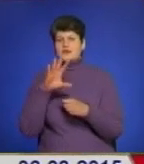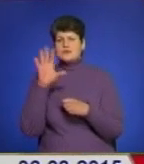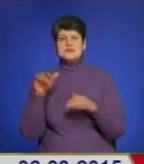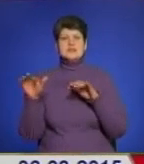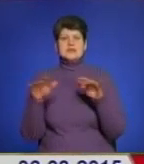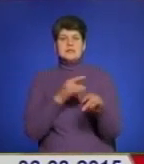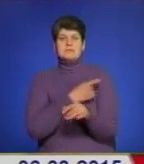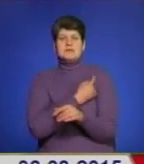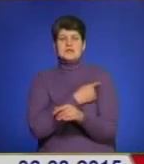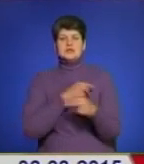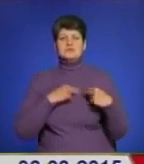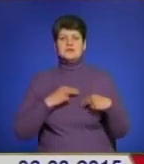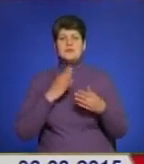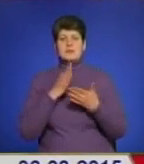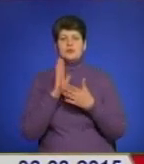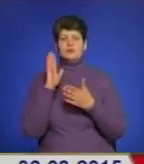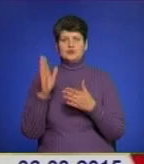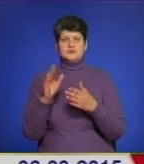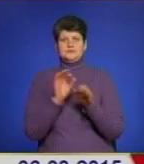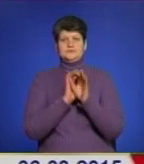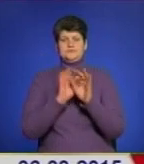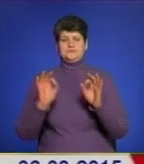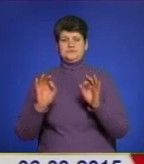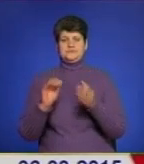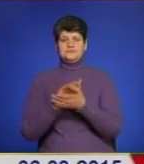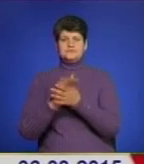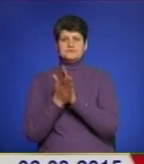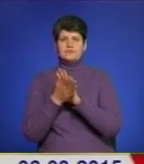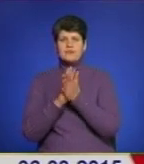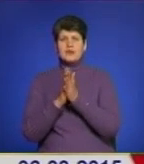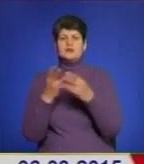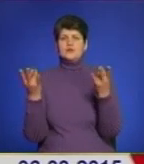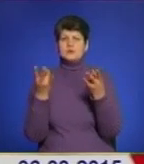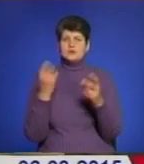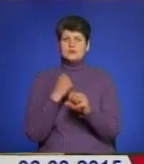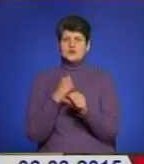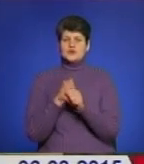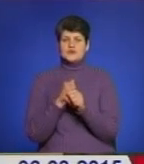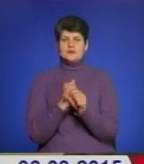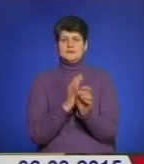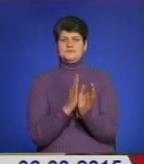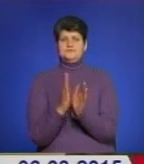медичних працівників мають бути добре злагоджені. Необхідно працювати системно. При